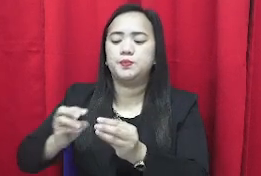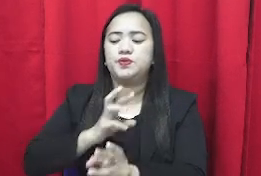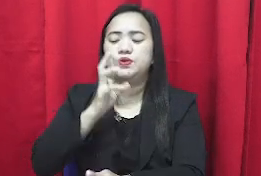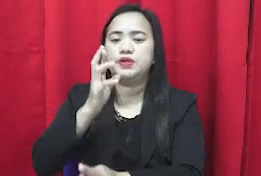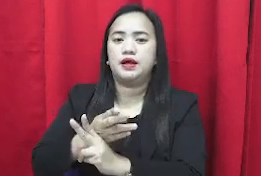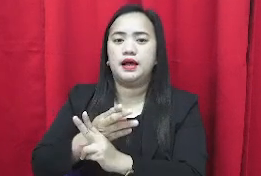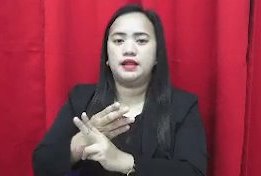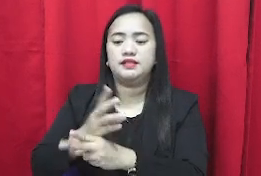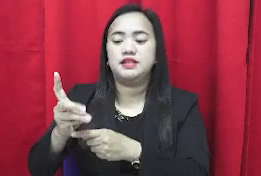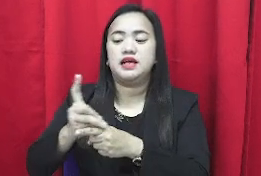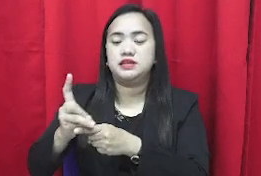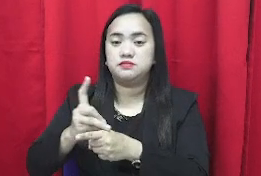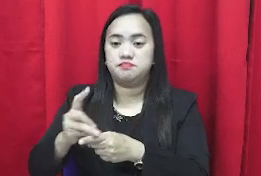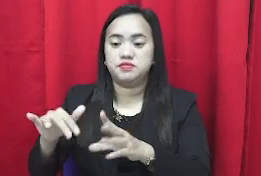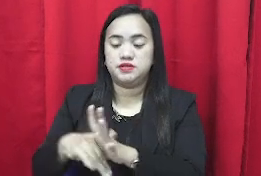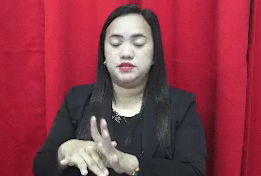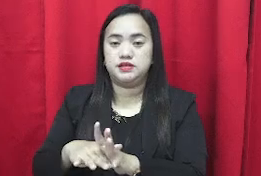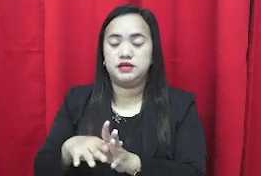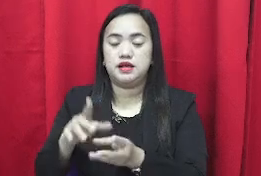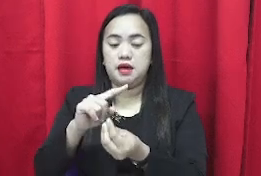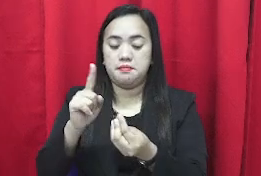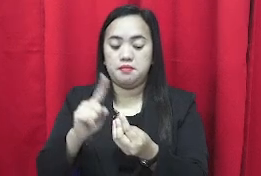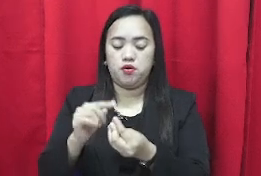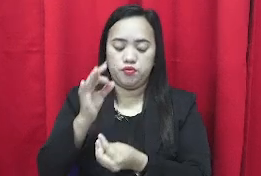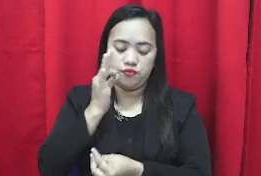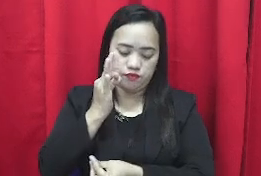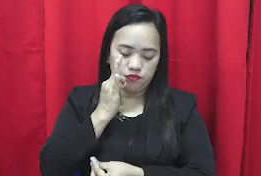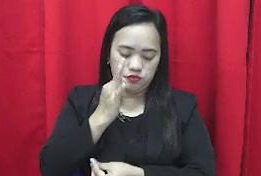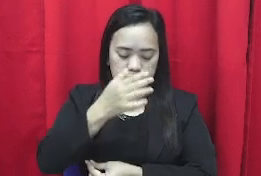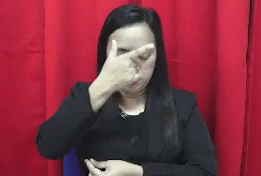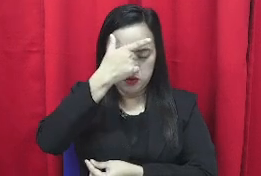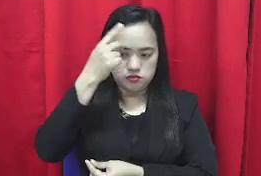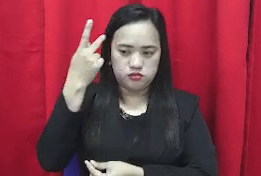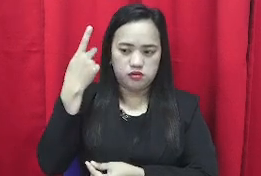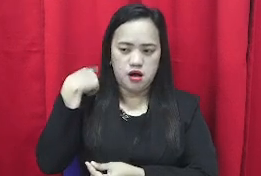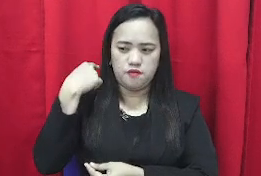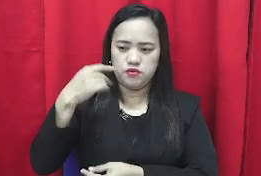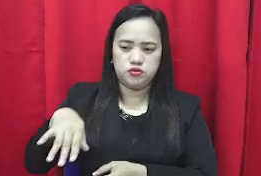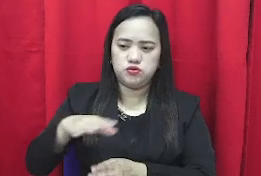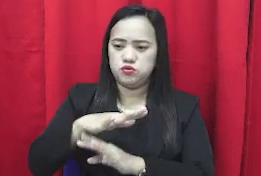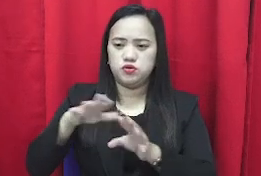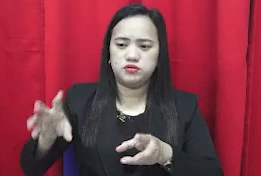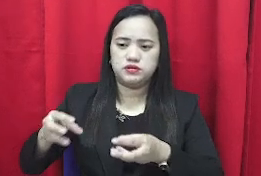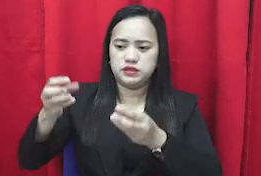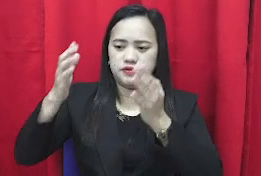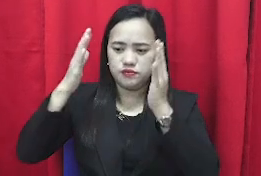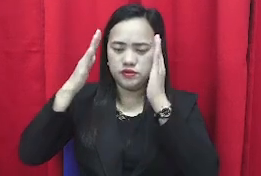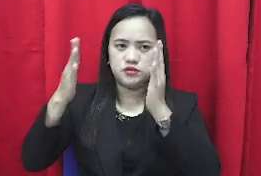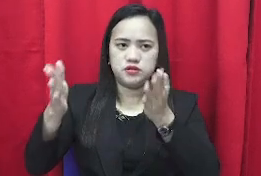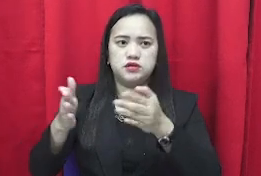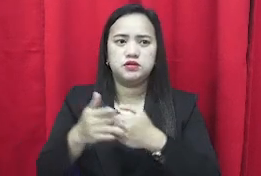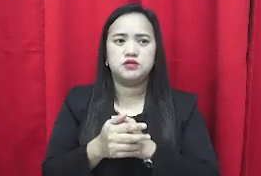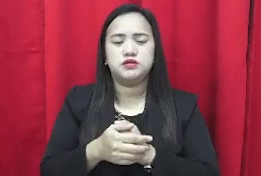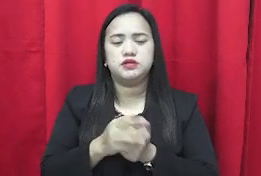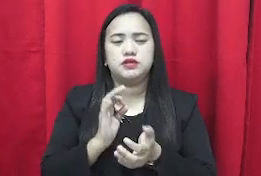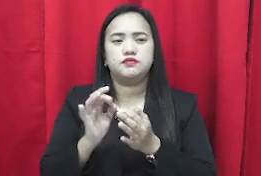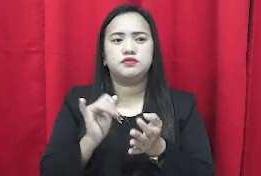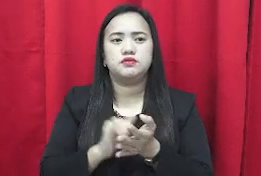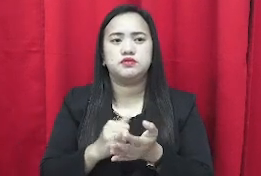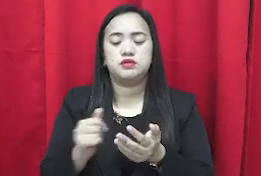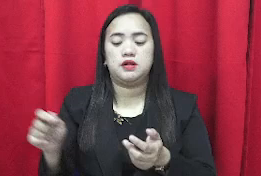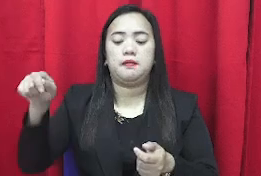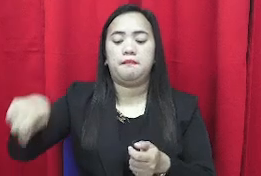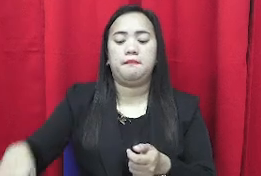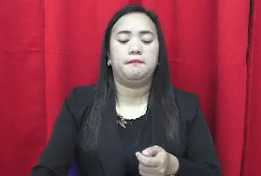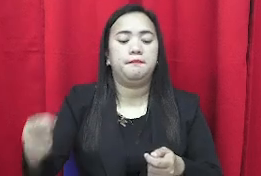maisalakan sa bata eh Kasi kapag nalingat lingat ka sabi nga eh kung yan ang sin